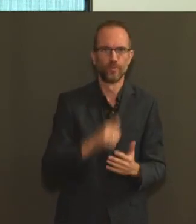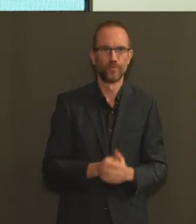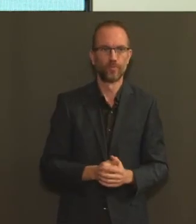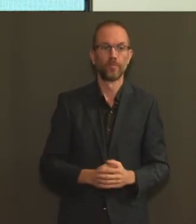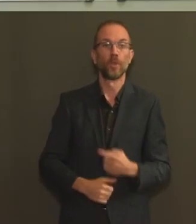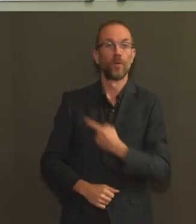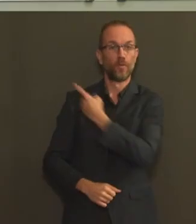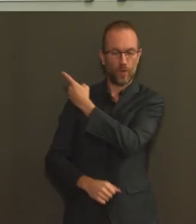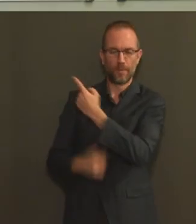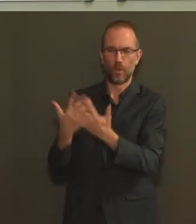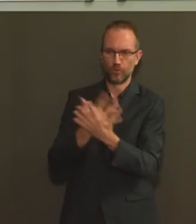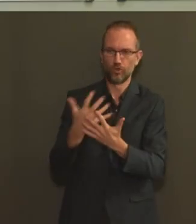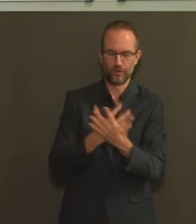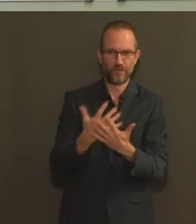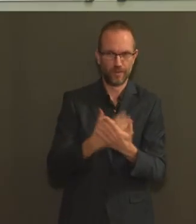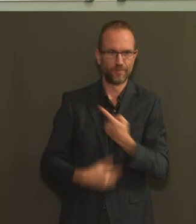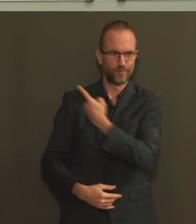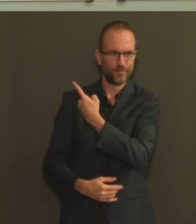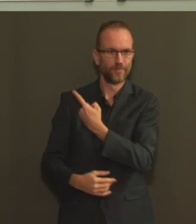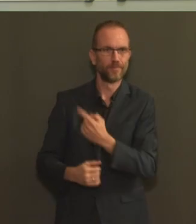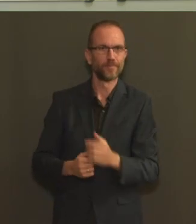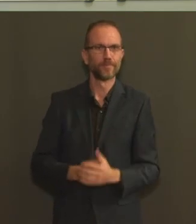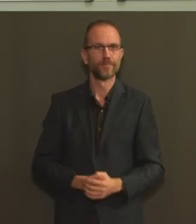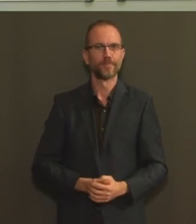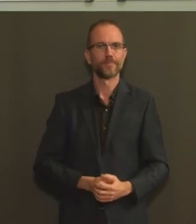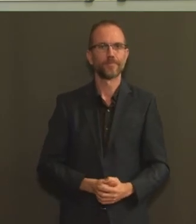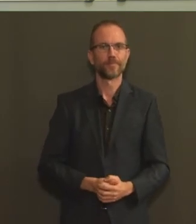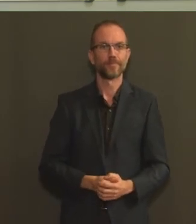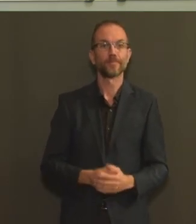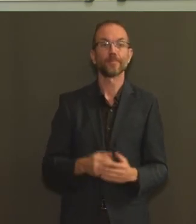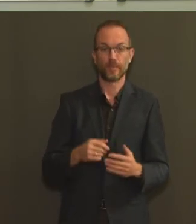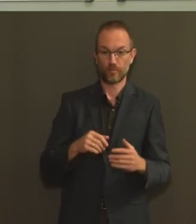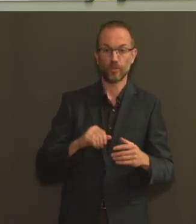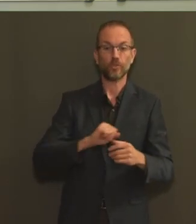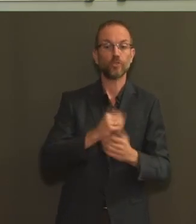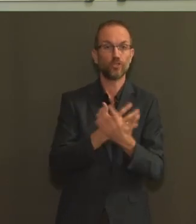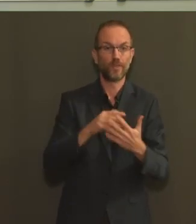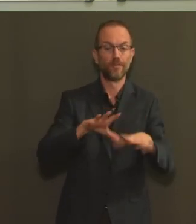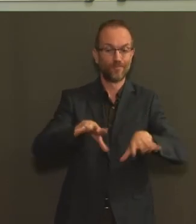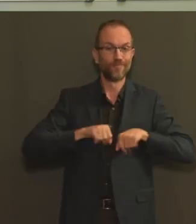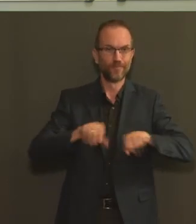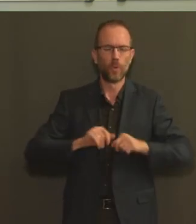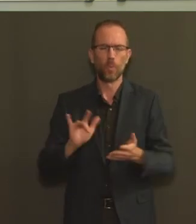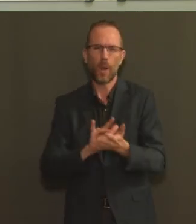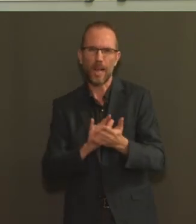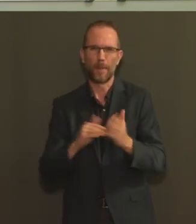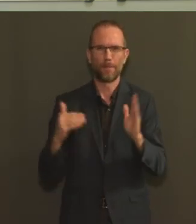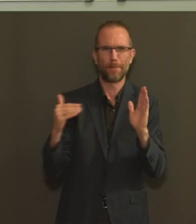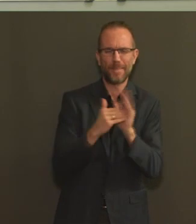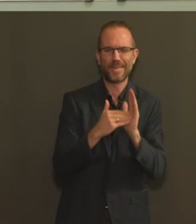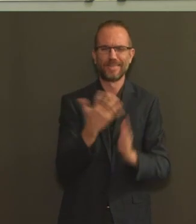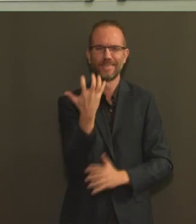contaminations, on observe actuellement en moyenne par jour 1582 nouvelles contaminations, ce qui est une